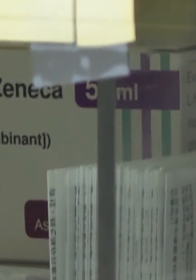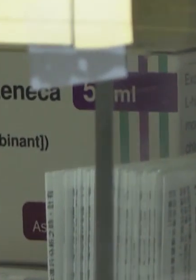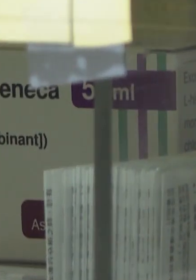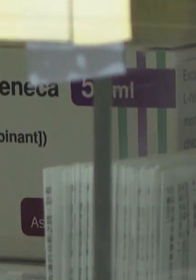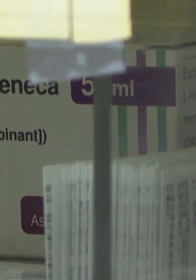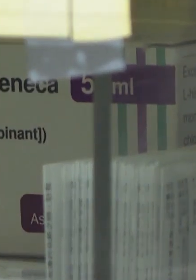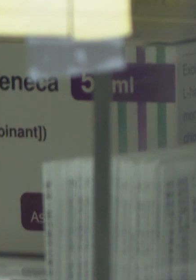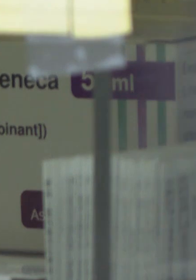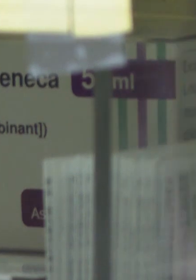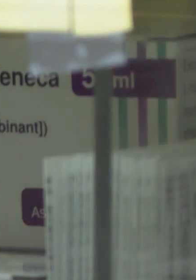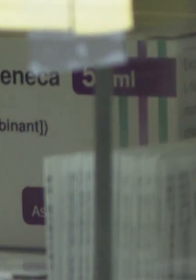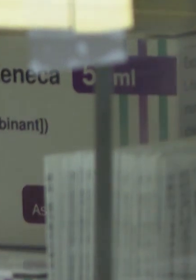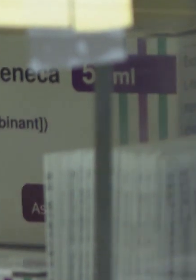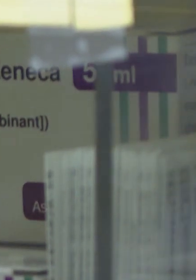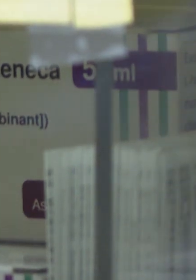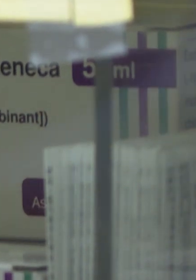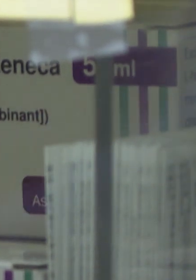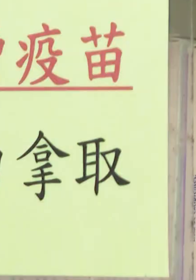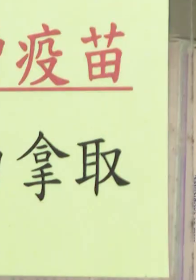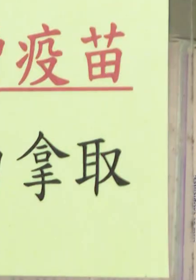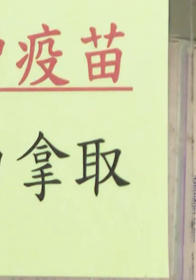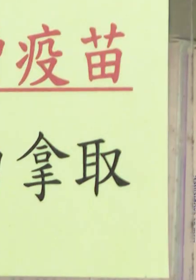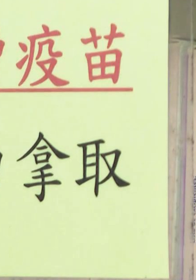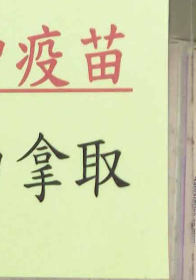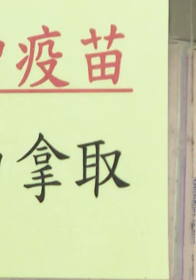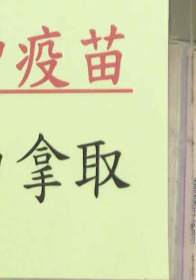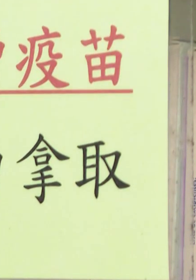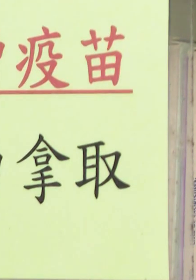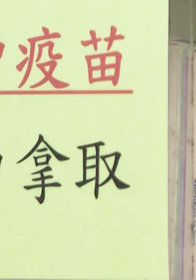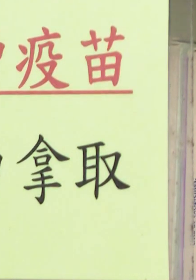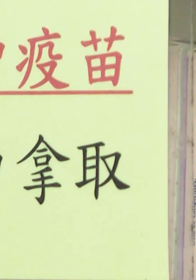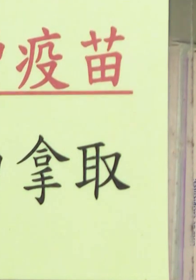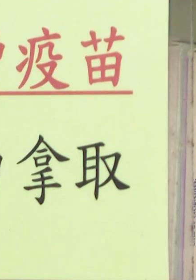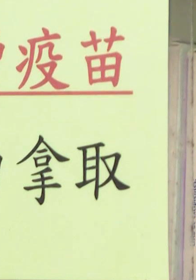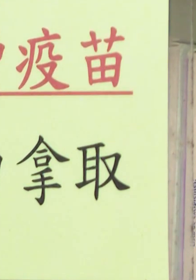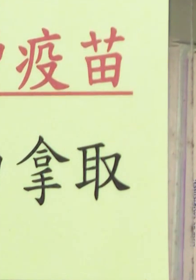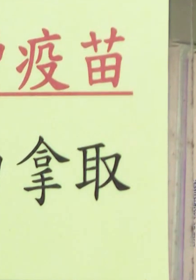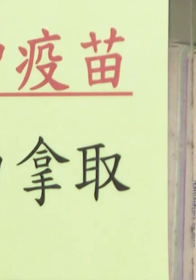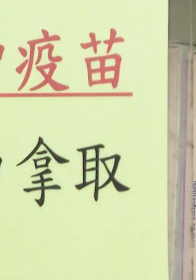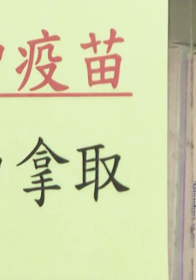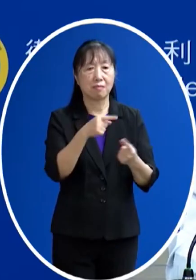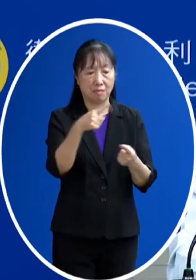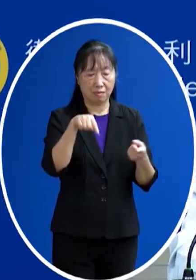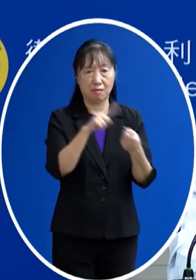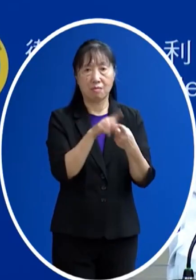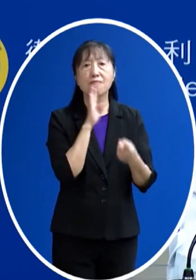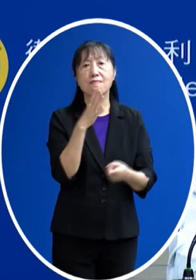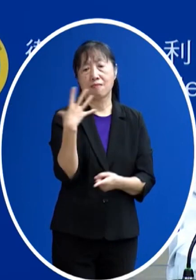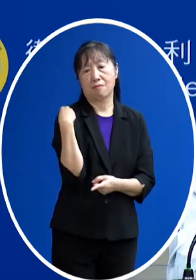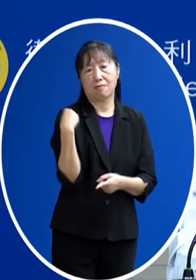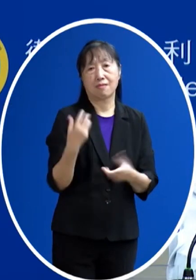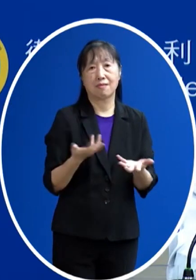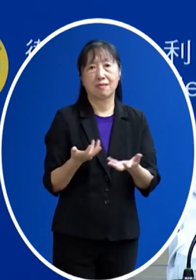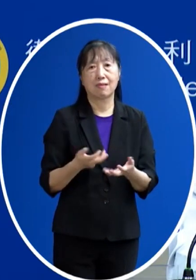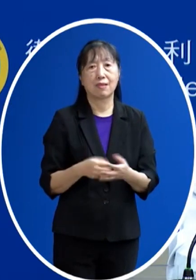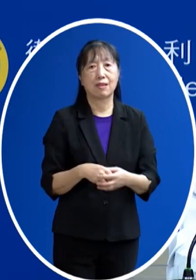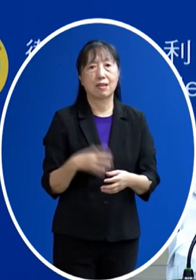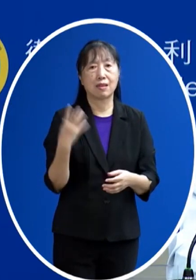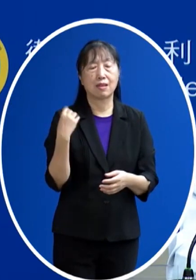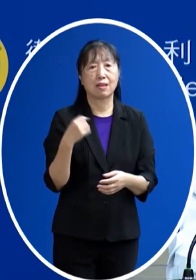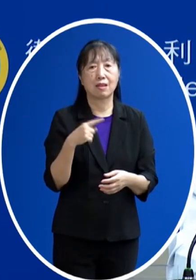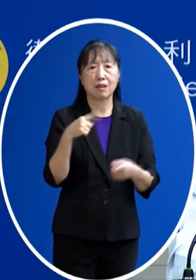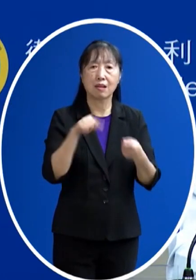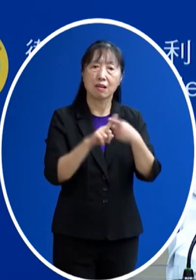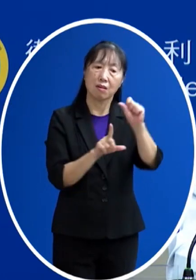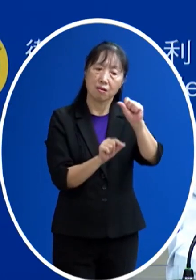本土确诊个案为旧案，并曾在今年八月接种过一剂 AZ 疫苗， 所以推估应该也是在